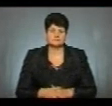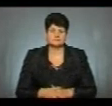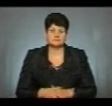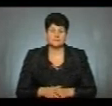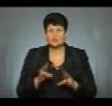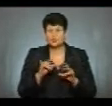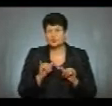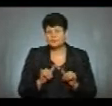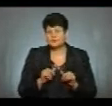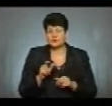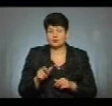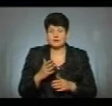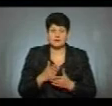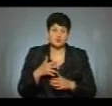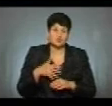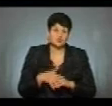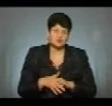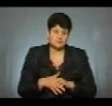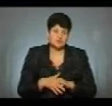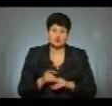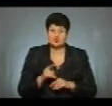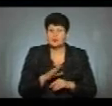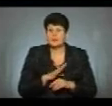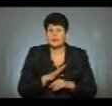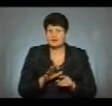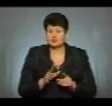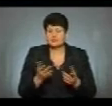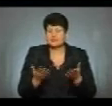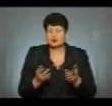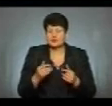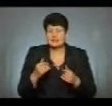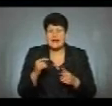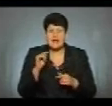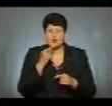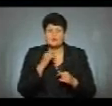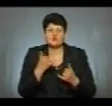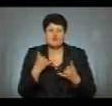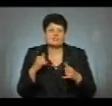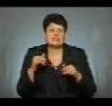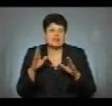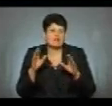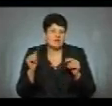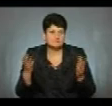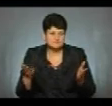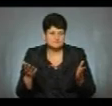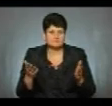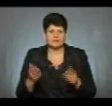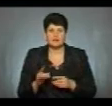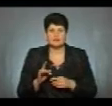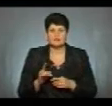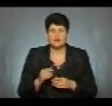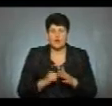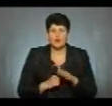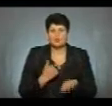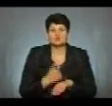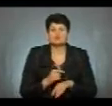Ну, люди мають зрозуміти, що не буде якогось економічного дива. На основі чого